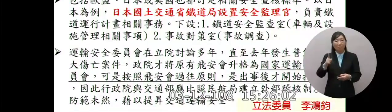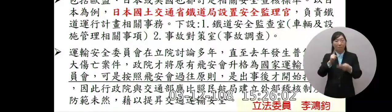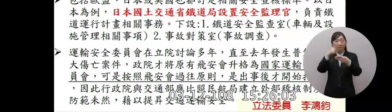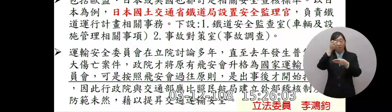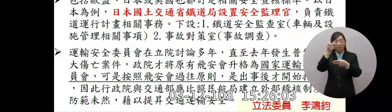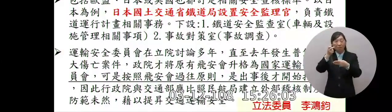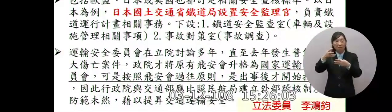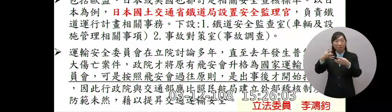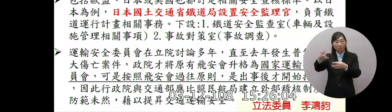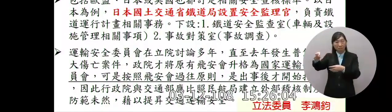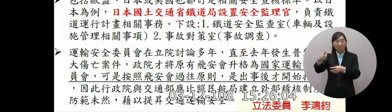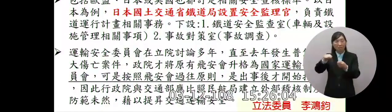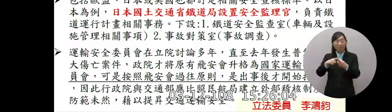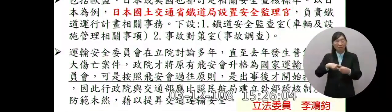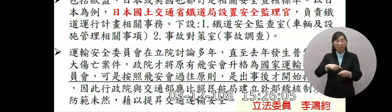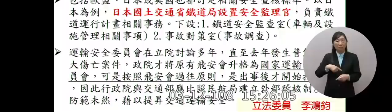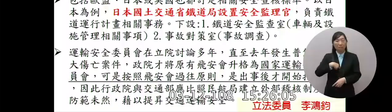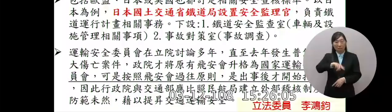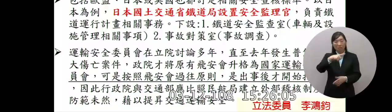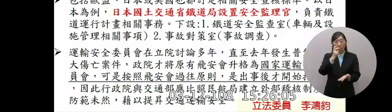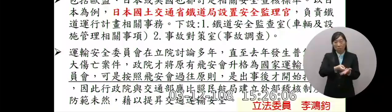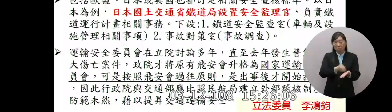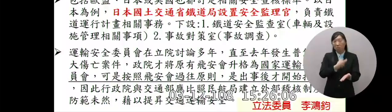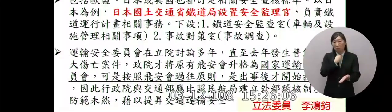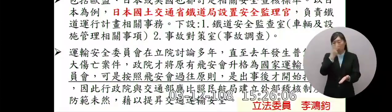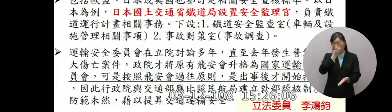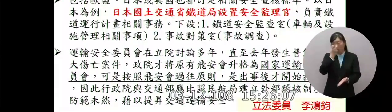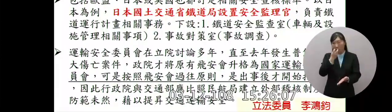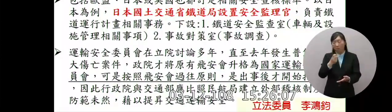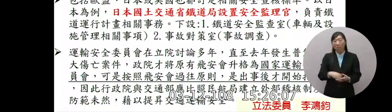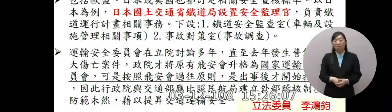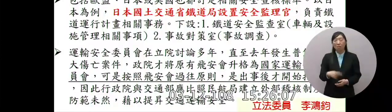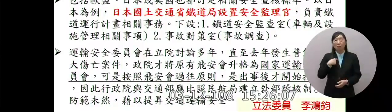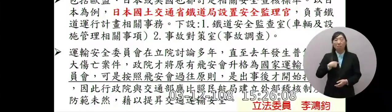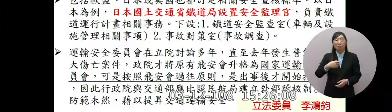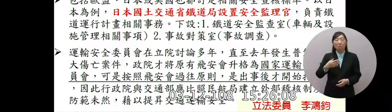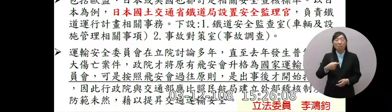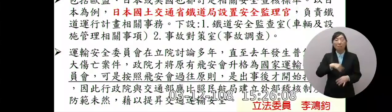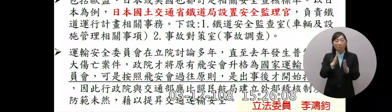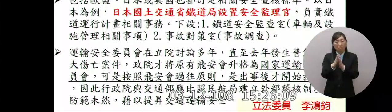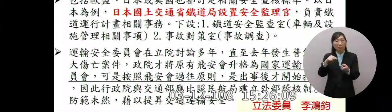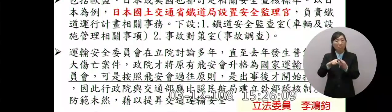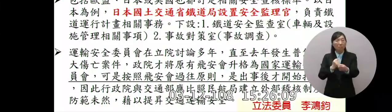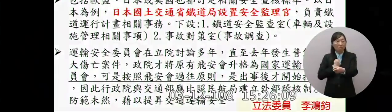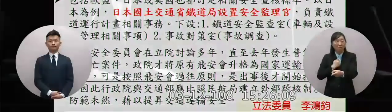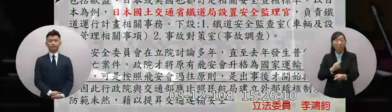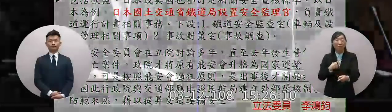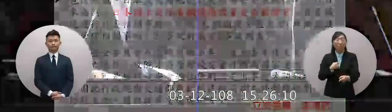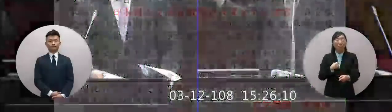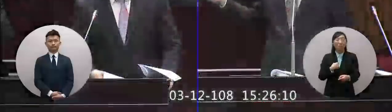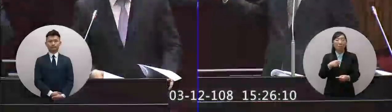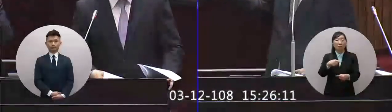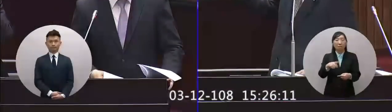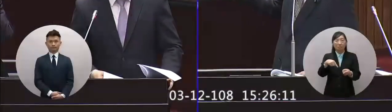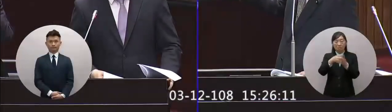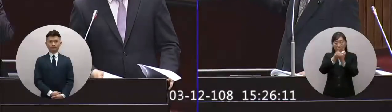关加强查核的机制，这在显然没垮。我们有过这样的教训，我们更应该是要这方面更要去从它更